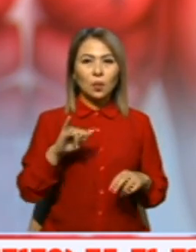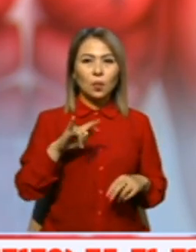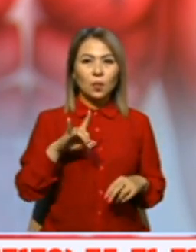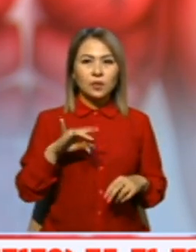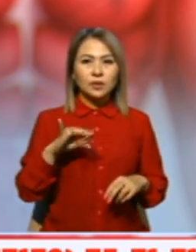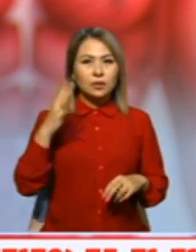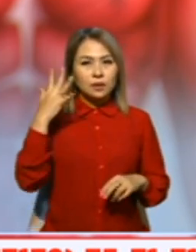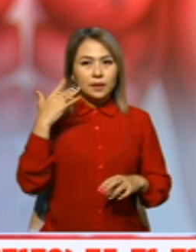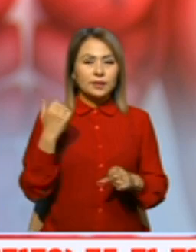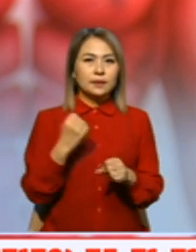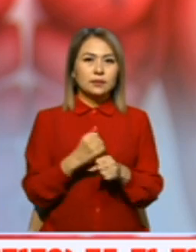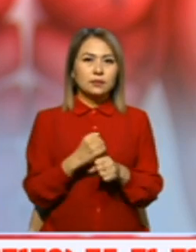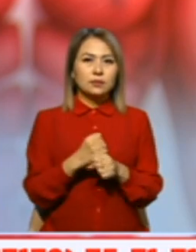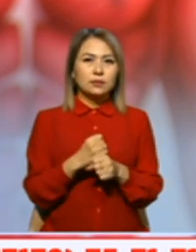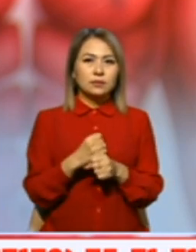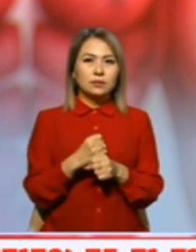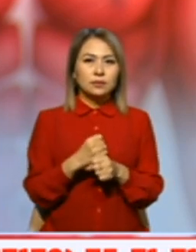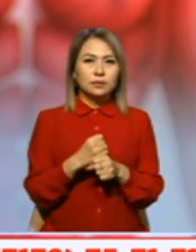жасаған кезде балаларды